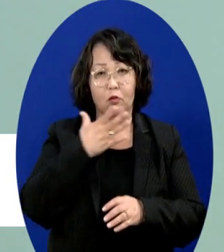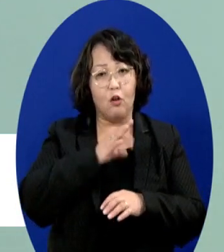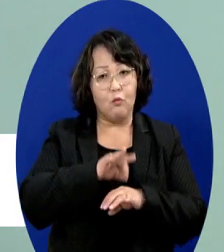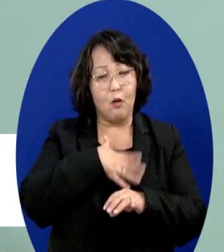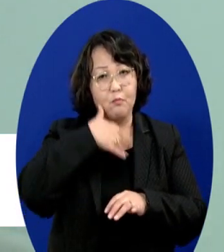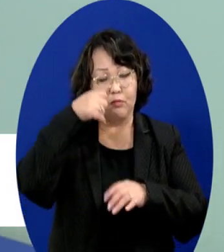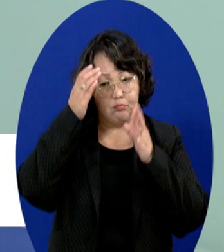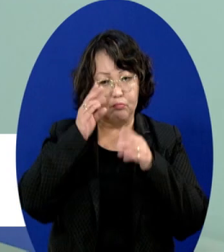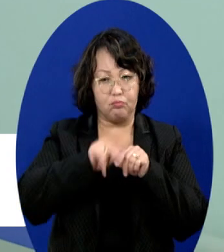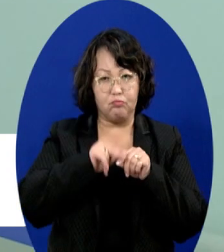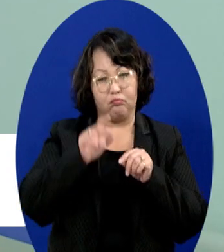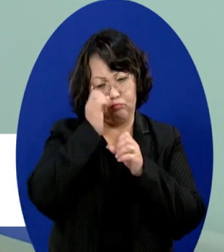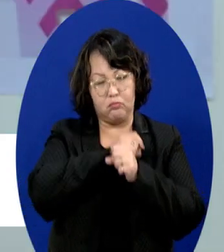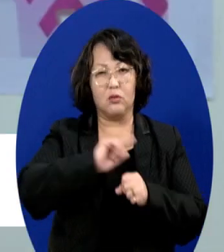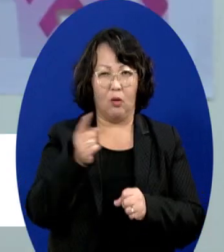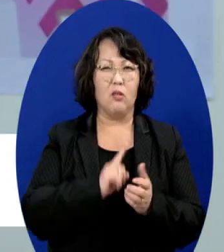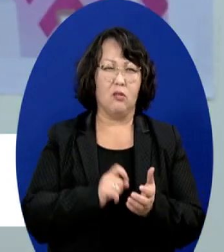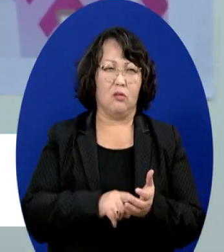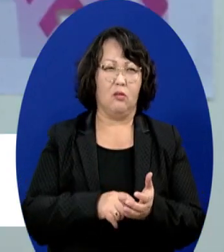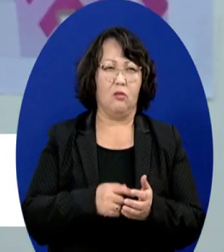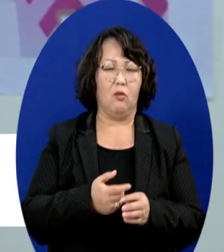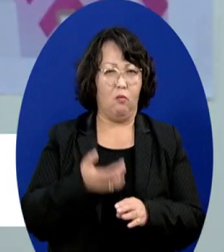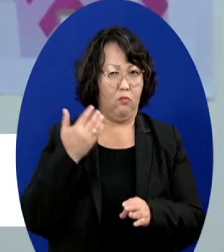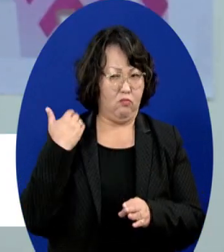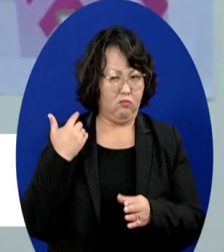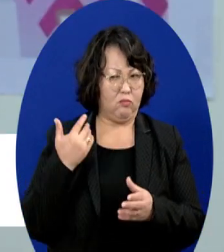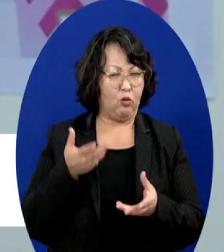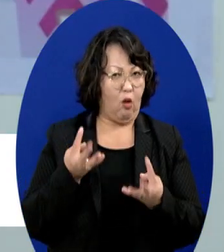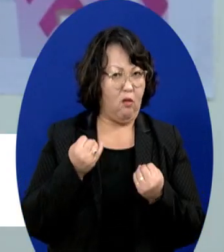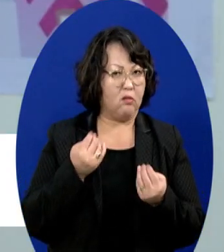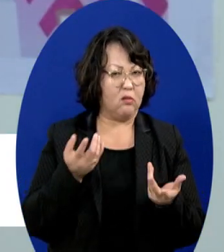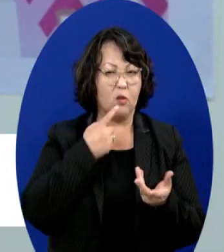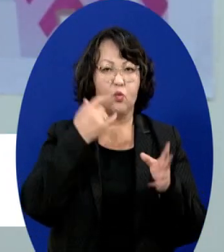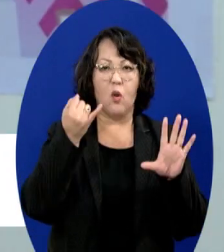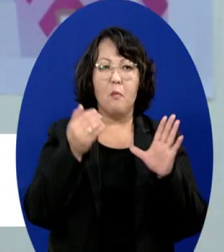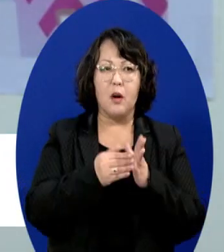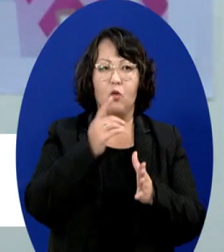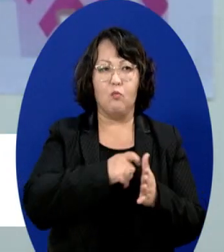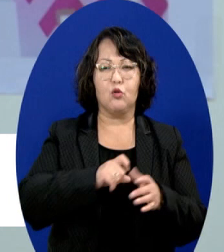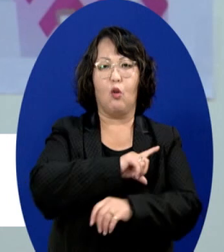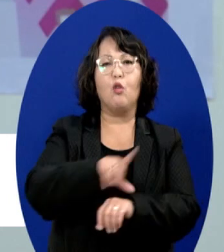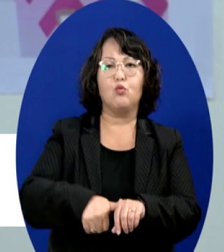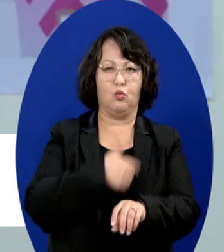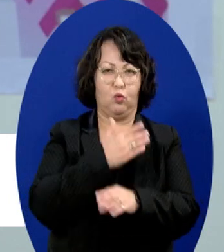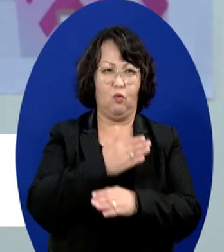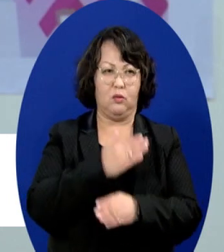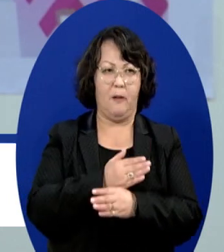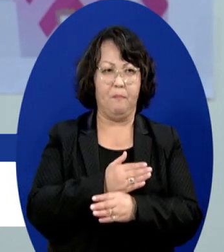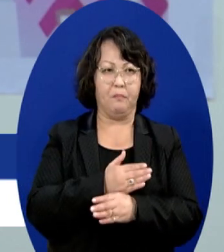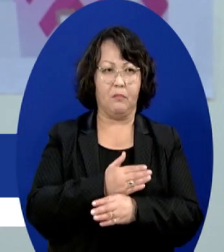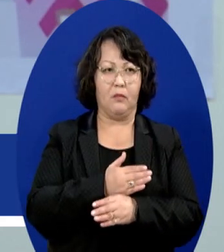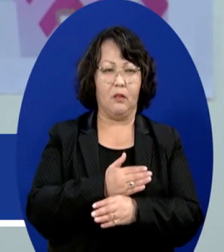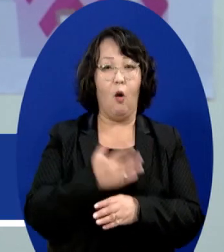тоо харуулж байна. Тэгэхээр энэ 60,000 тохиолдлын дийлэнх нь өвчний хожуу үедээ онцлогдож байгаа. Өөрөөр хэлбэл анх удаа л өөртөө